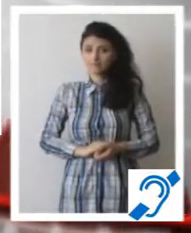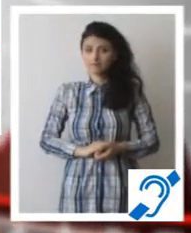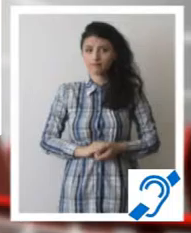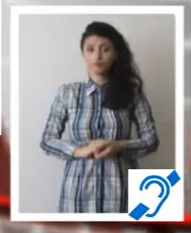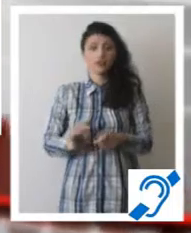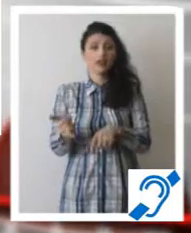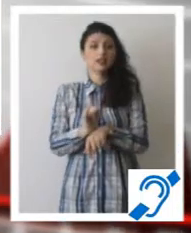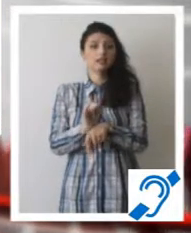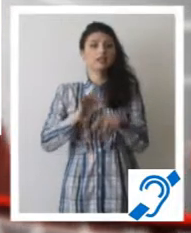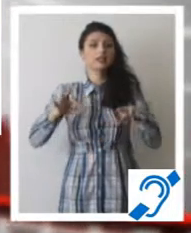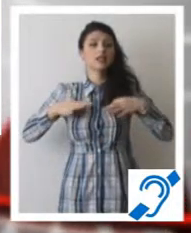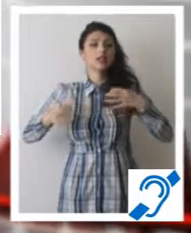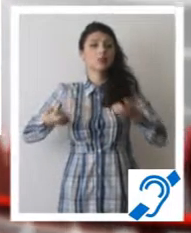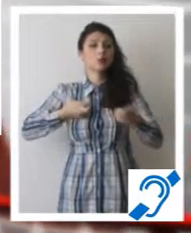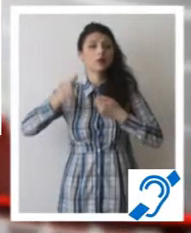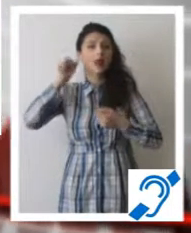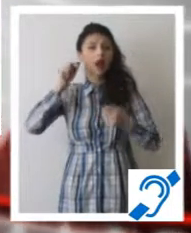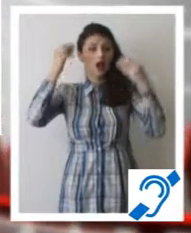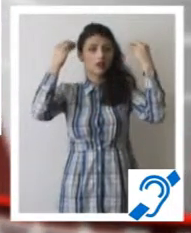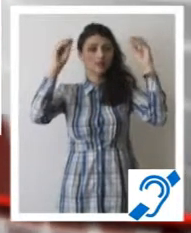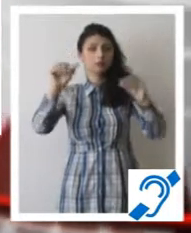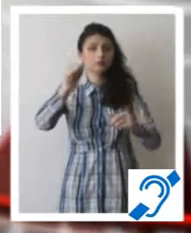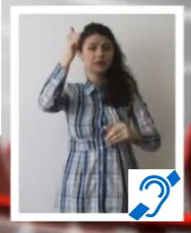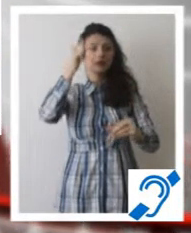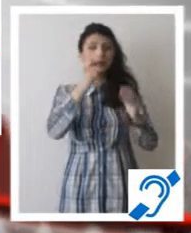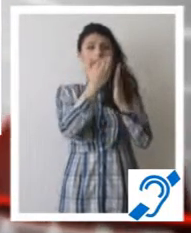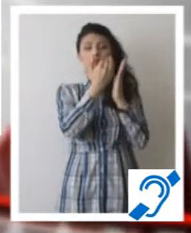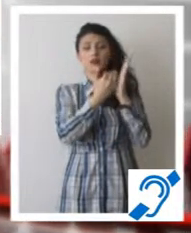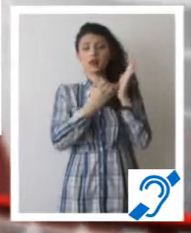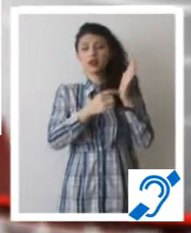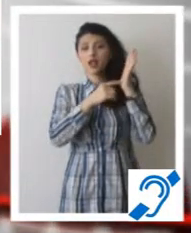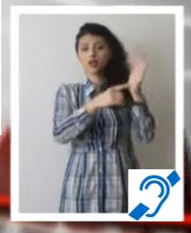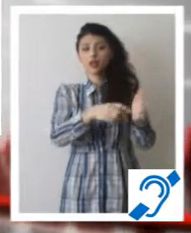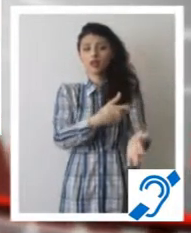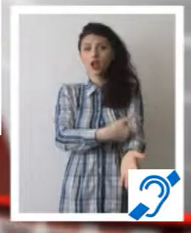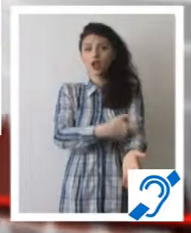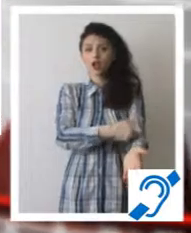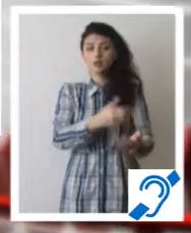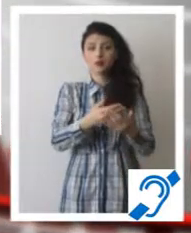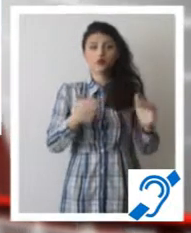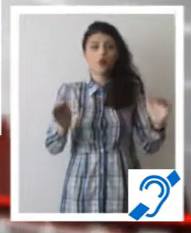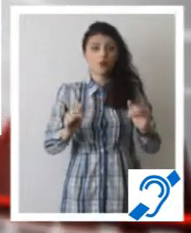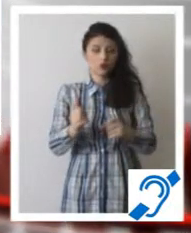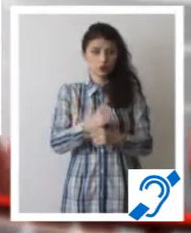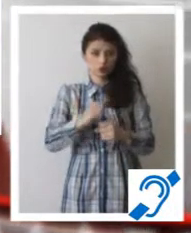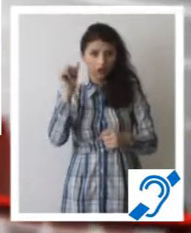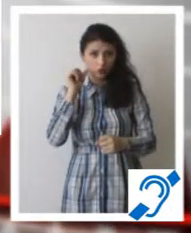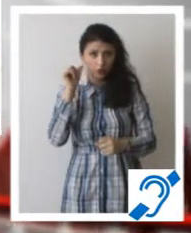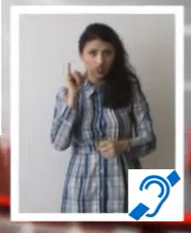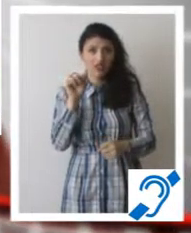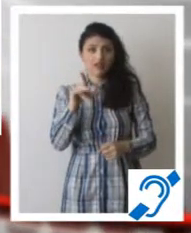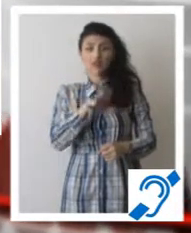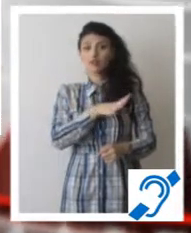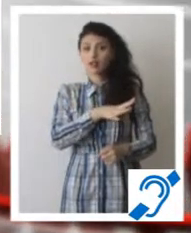Direcția de Sănătate Publică Argeș a transmis primele rezultate ale analizelor de la probele recoltate în cazul copiilor din județ cu